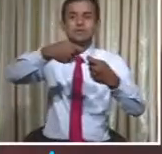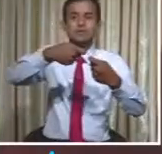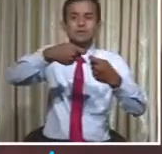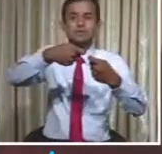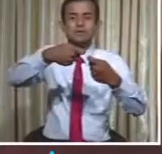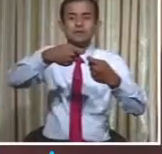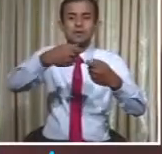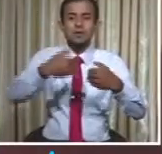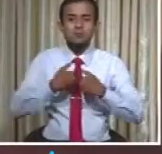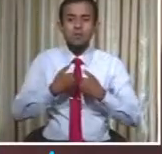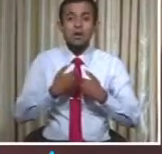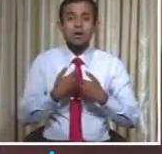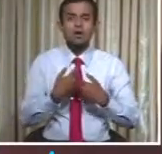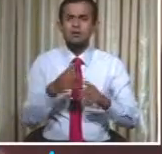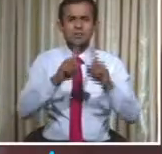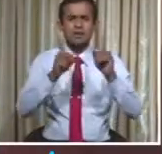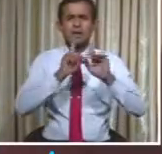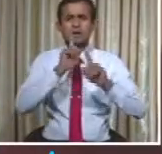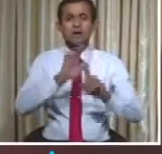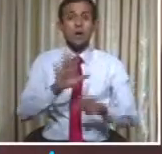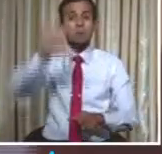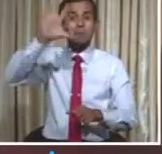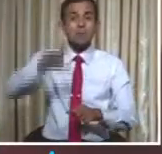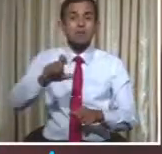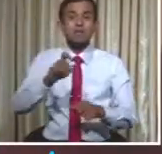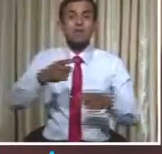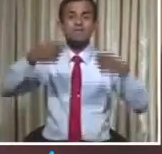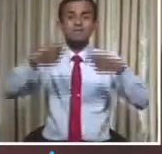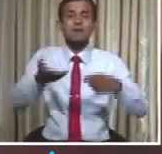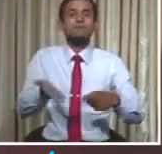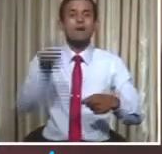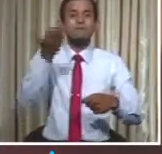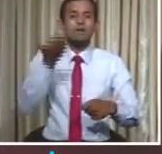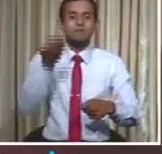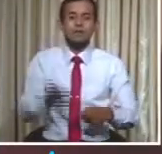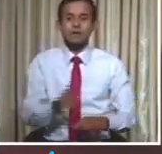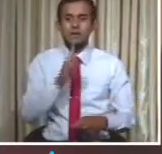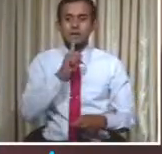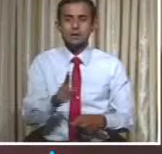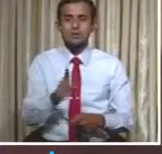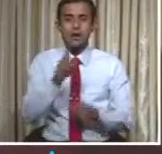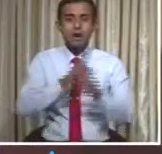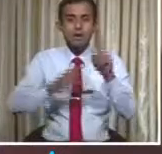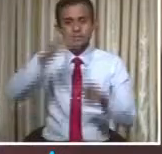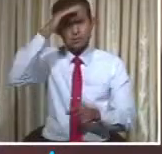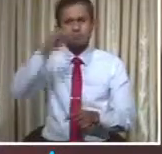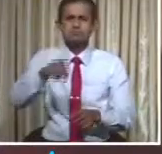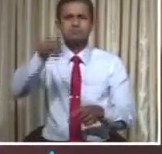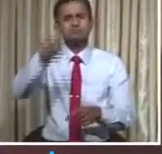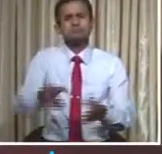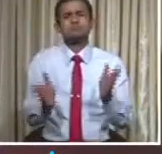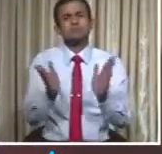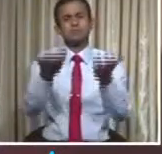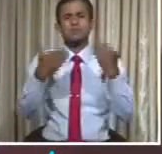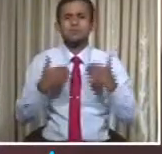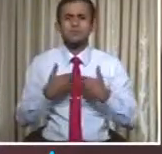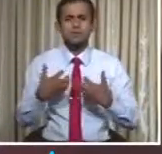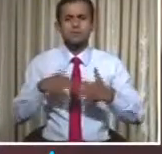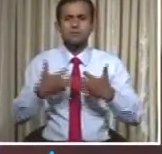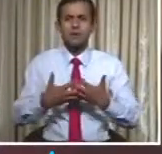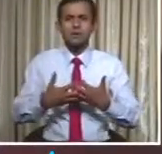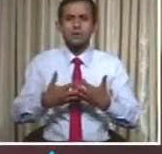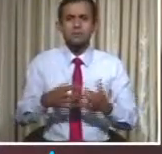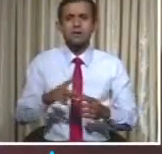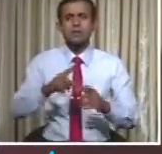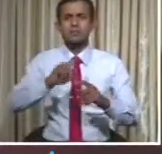නිසා තමයි මම අද රුපියල් 10 කියන්නේ නැතුව 5000කින් එක එක වැයශීර්ෂ වැඩි කරන්න ඕන කියලා කිව්වේ. කතානායකතුමා ඒ ගැන ඕන තීන්දුවක් ගන්න කමක් නැහැ. මගේ හරිද සාක්ෂියට රුපියල්